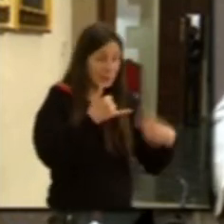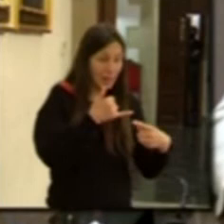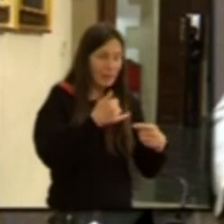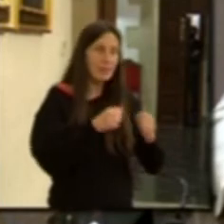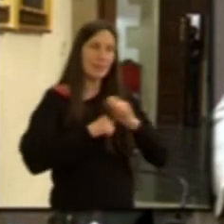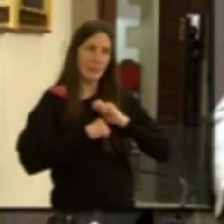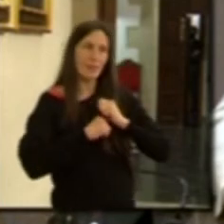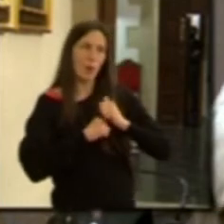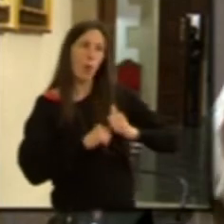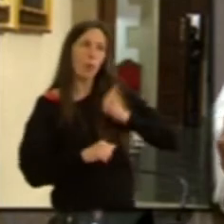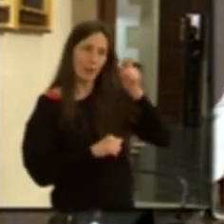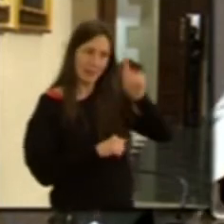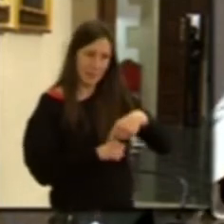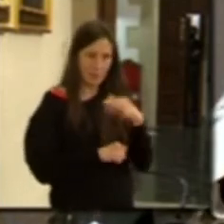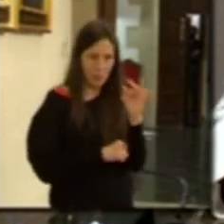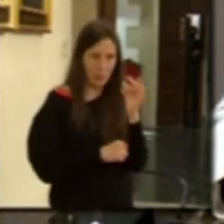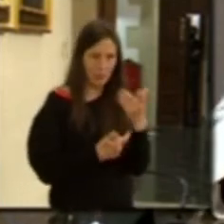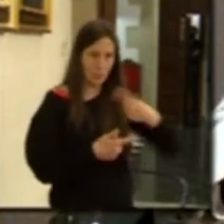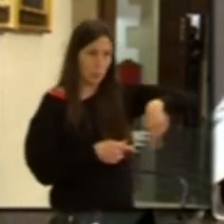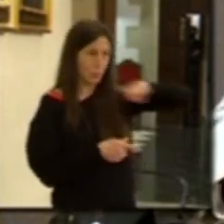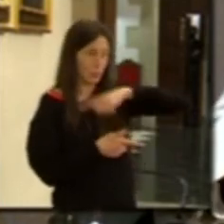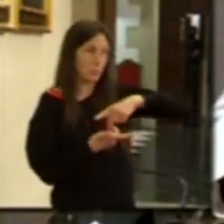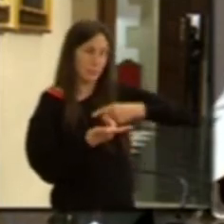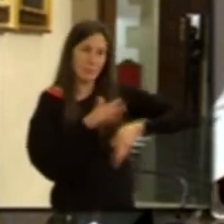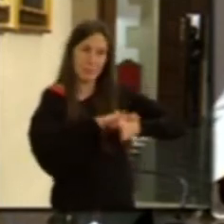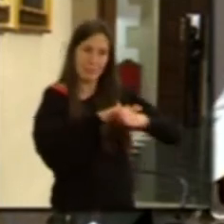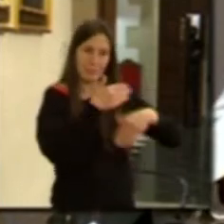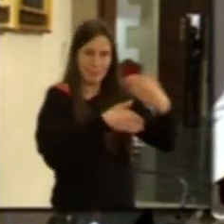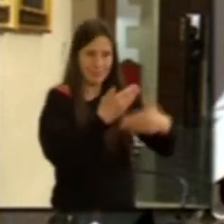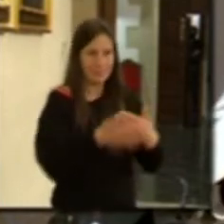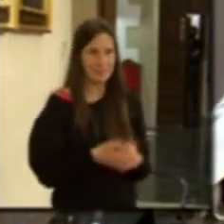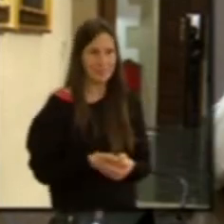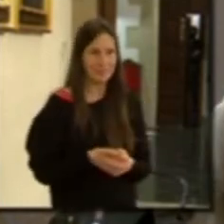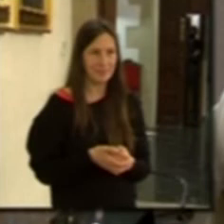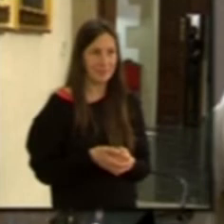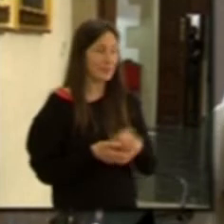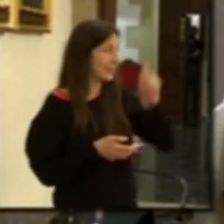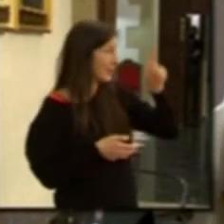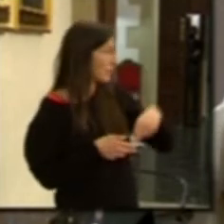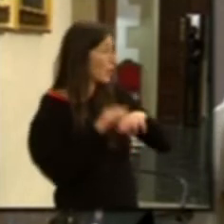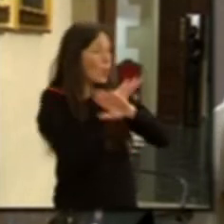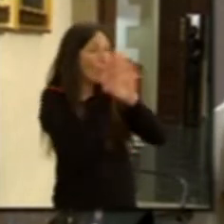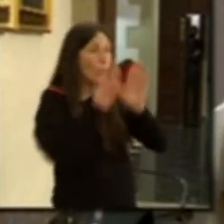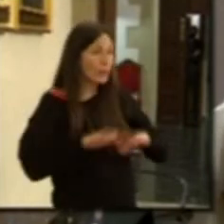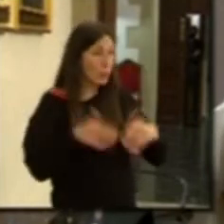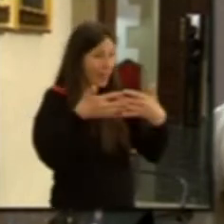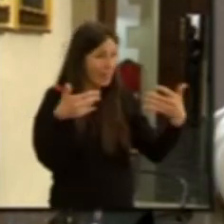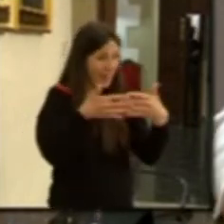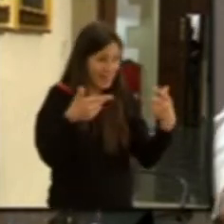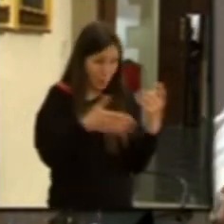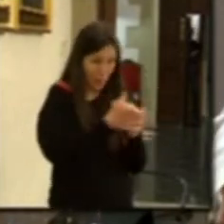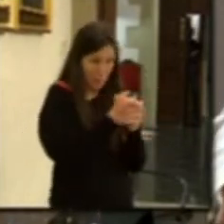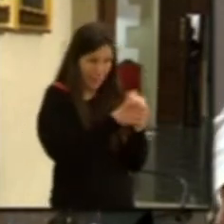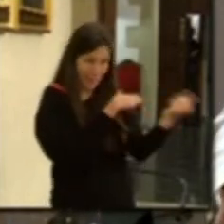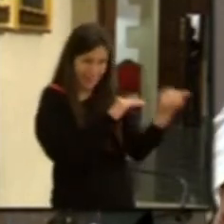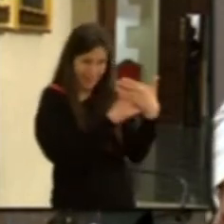oportunitats i nosaltres som aquí entre tots per fer doncs, més ciutat i per tirar-ho molt més endavant. I m'agradaria acabar-vos amb una frase que em va escriure un amic de